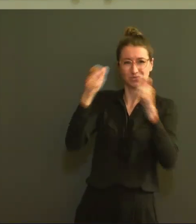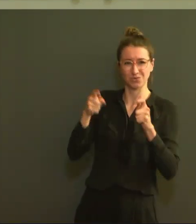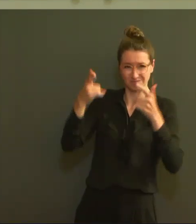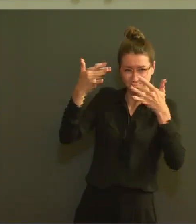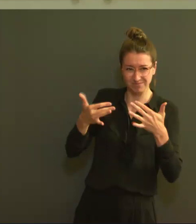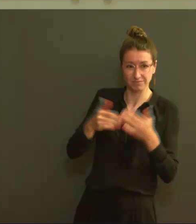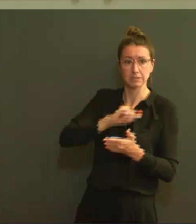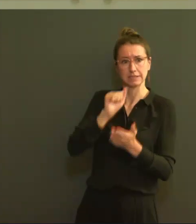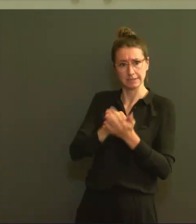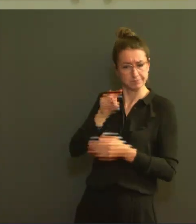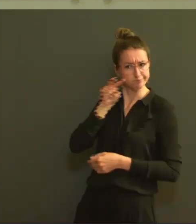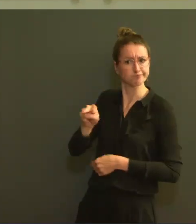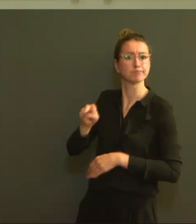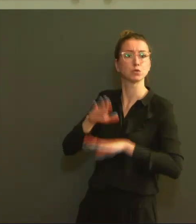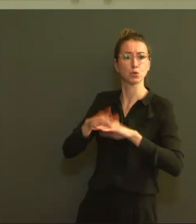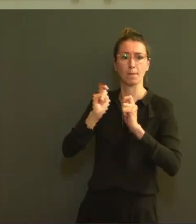Et que